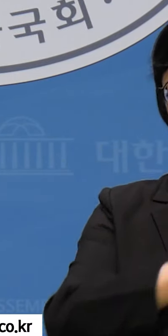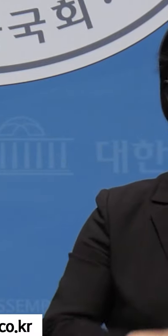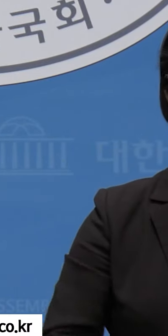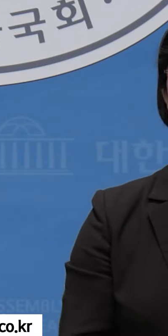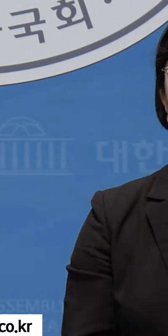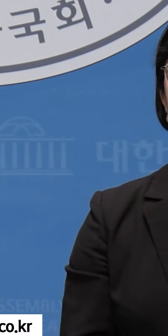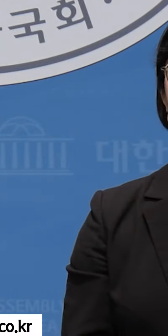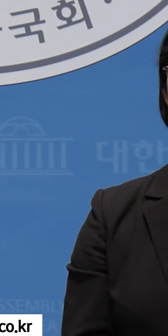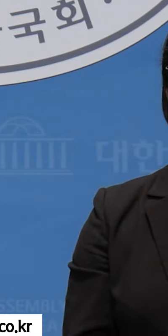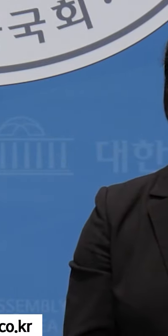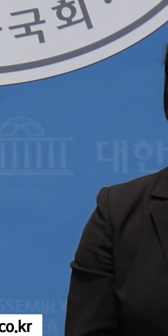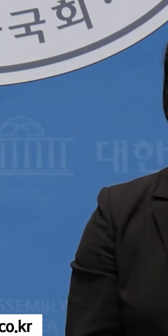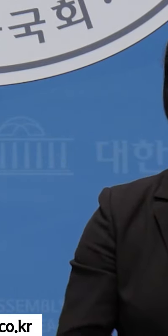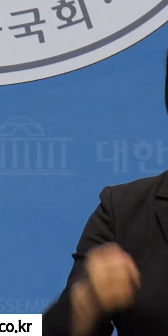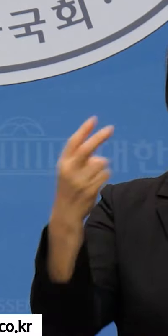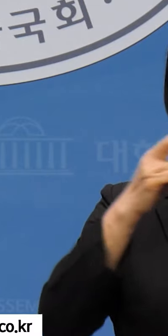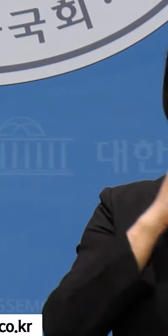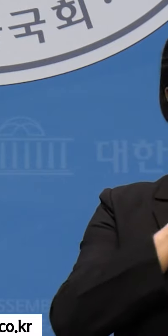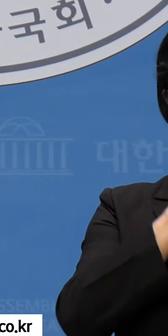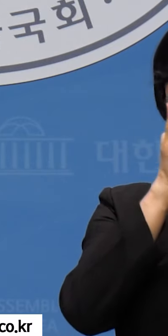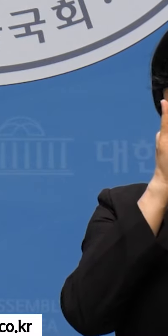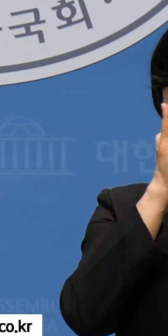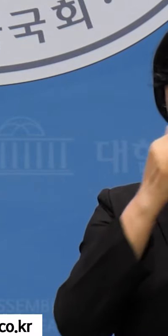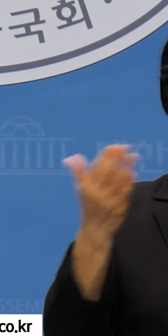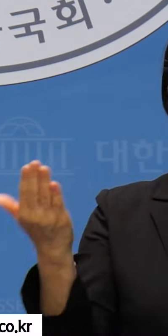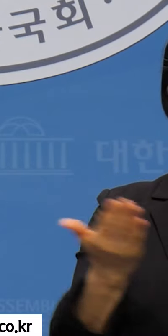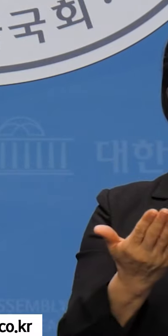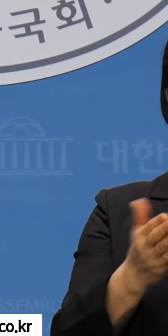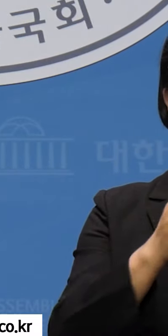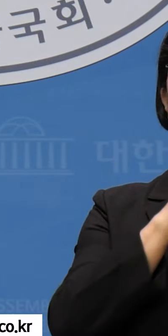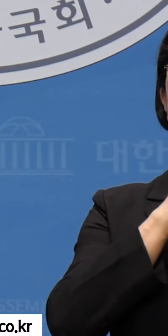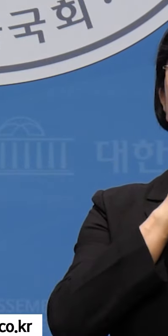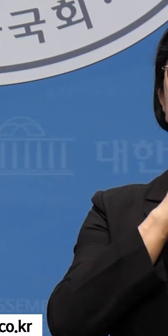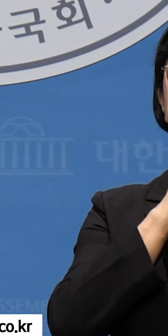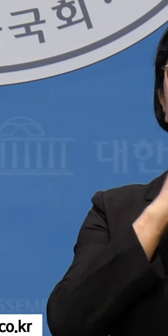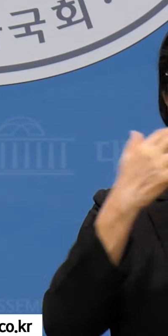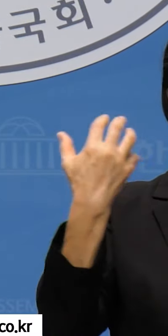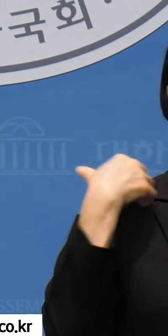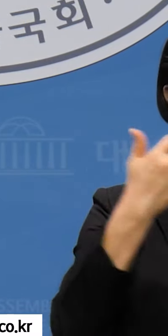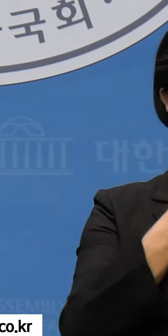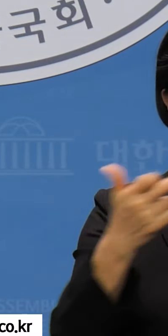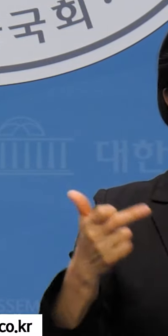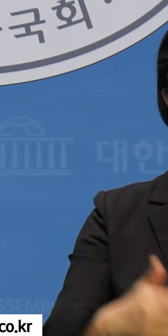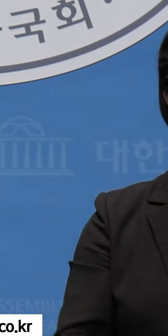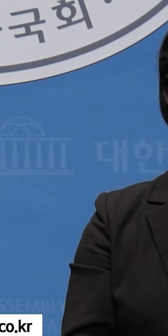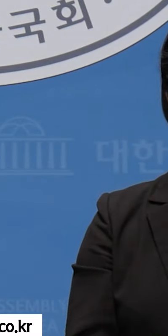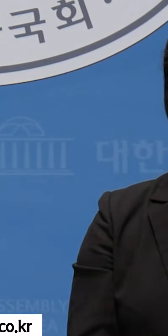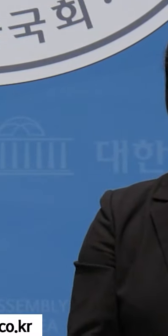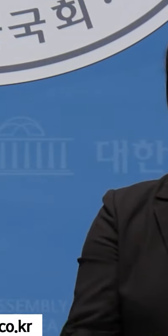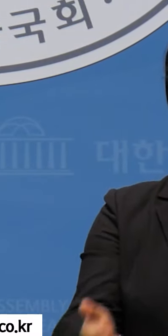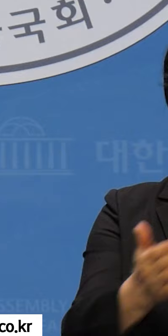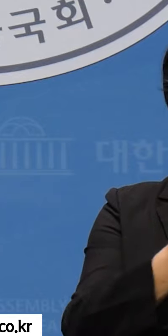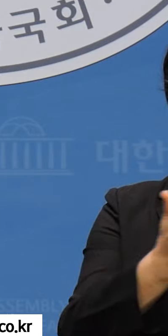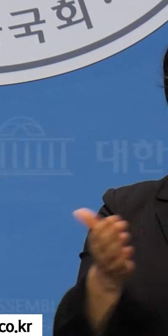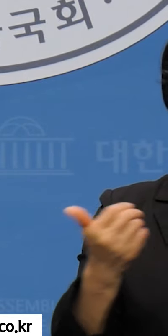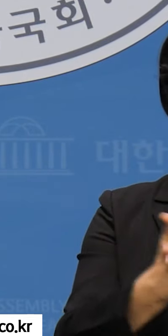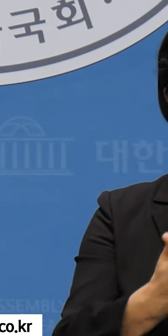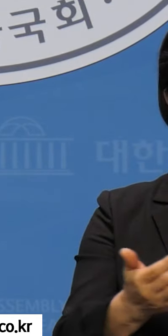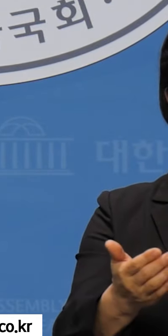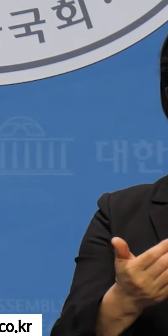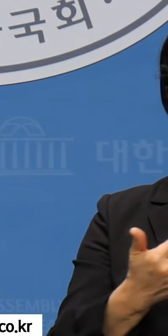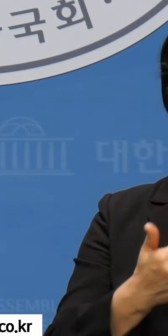나쁘지 않을까요? 또 의심한 일이 사실이라면 그 책임 또한 클 것입니다. 그렇다면